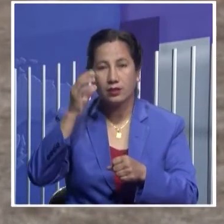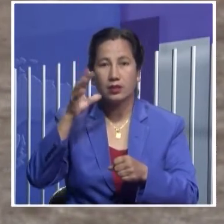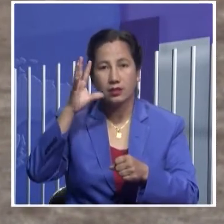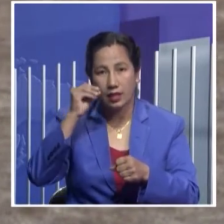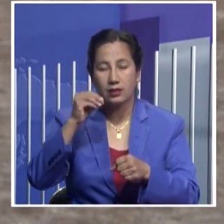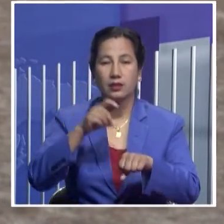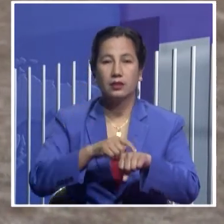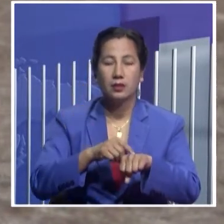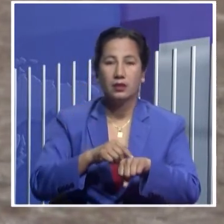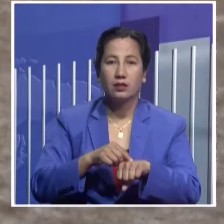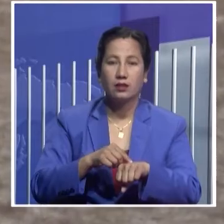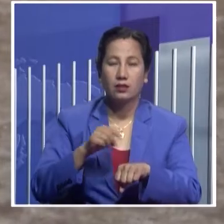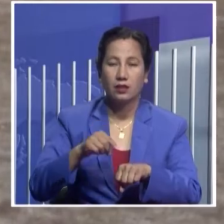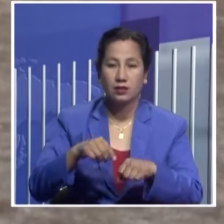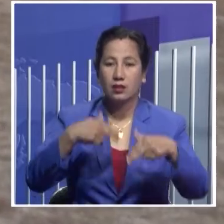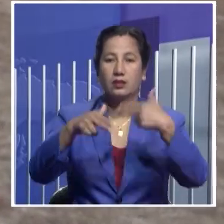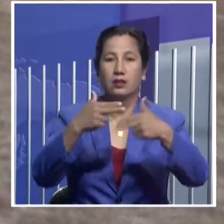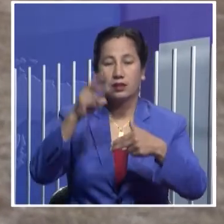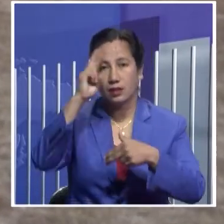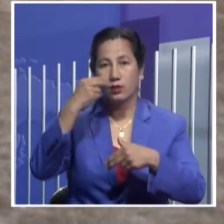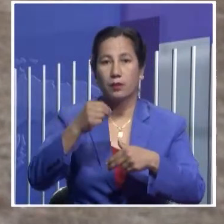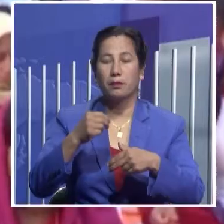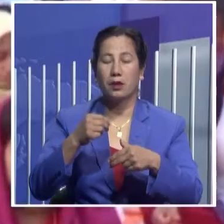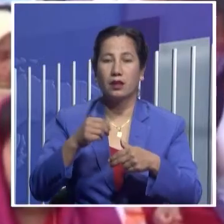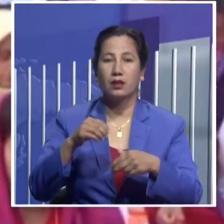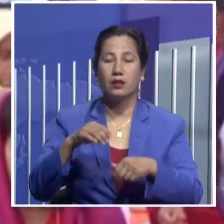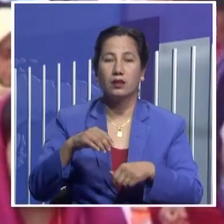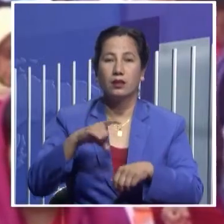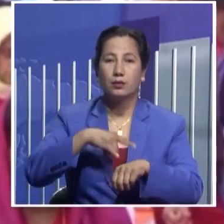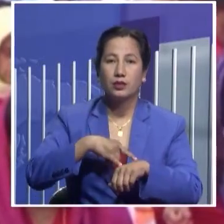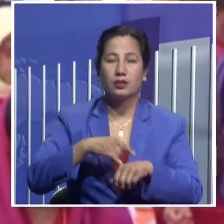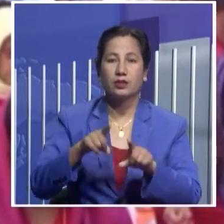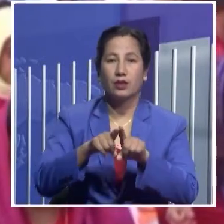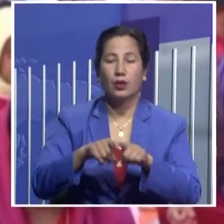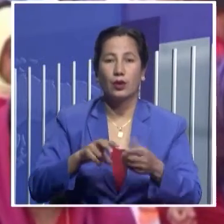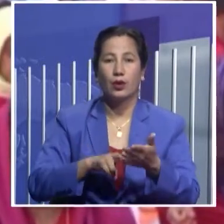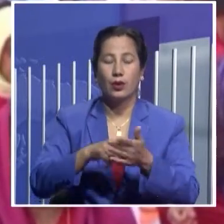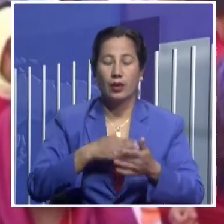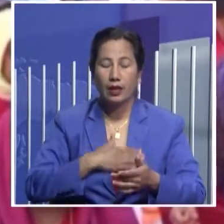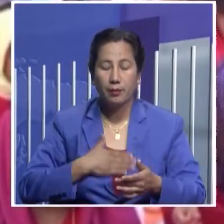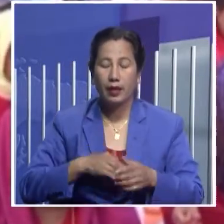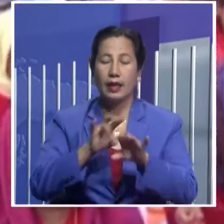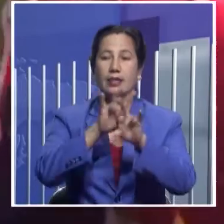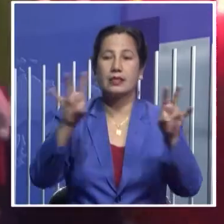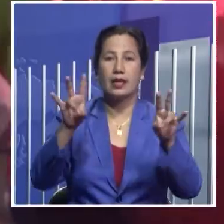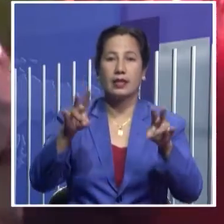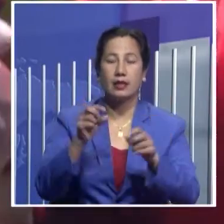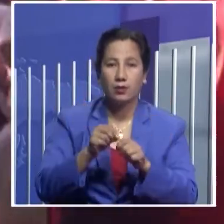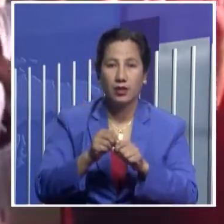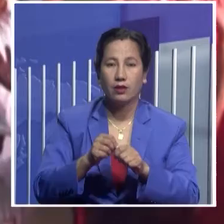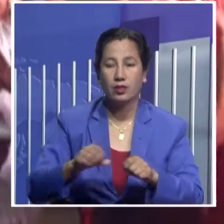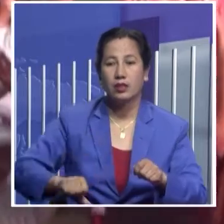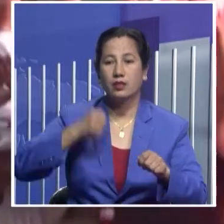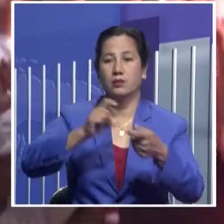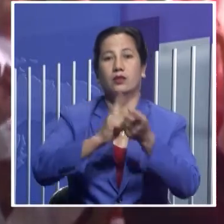बेलुकाको समयलाई चाहिँ यसरी निरन्तर रूपमा एकदम फुर्तीका साथ योग तथा ध्यानले मनलाई शान्त र सन्तुलित बनाउँछ। बदलितो जीवन